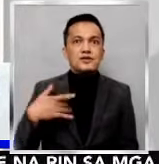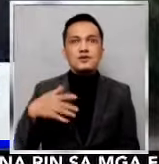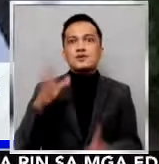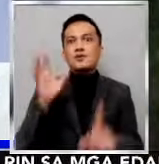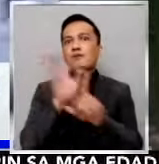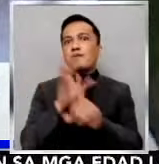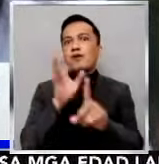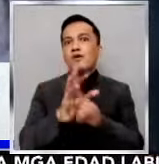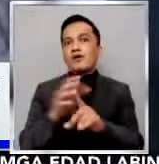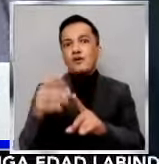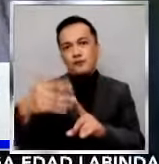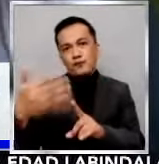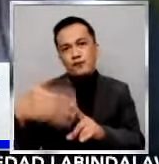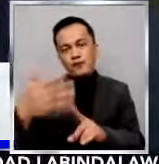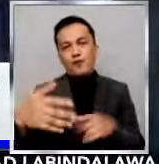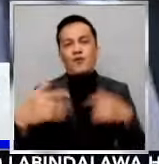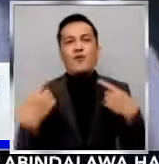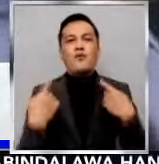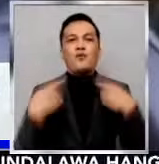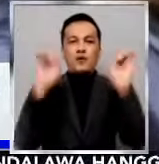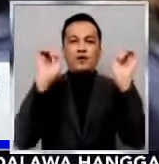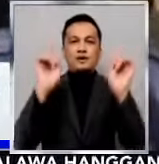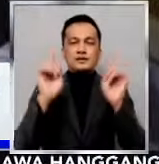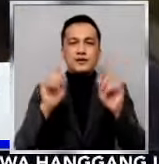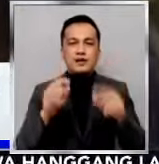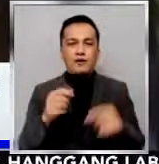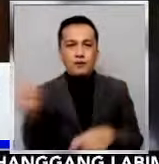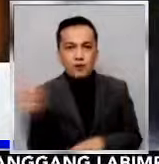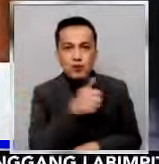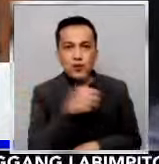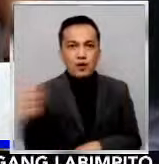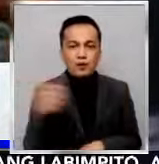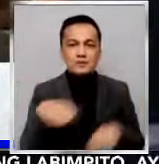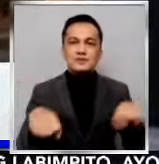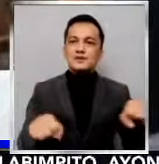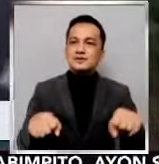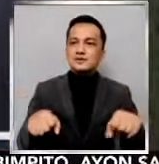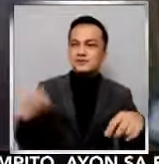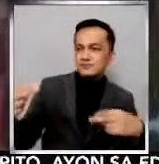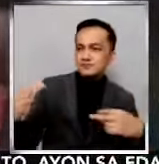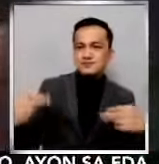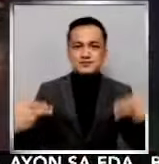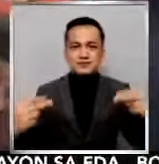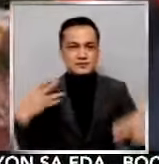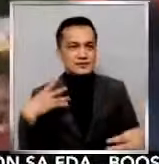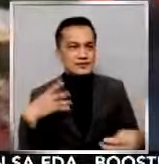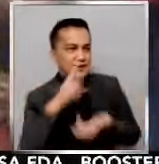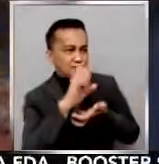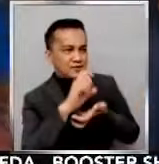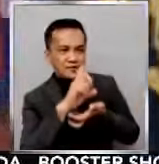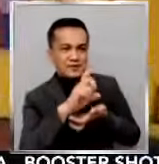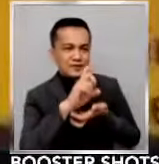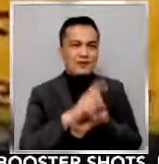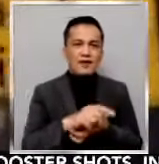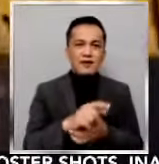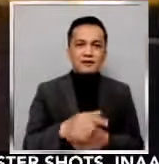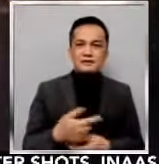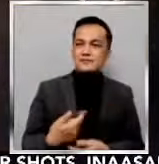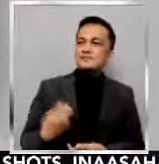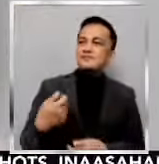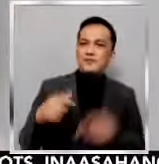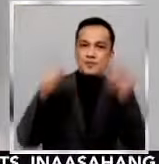history. Dahil kada biyahe niya, siya'y inaabangan, pinipicturan, at pinopost pa sa social